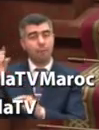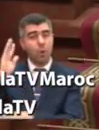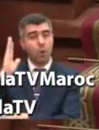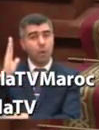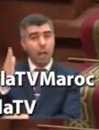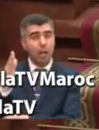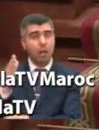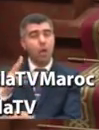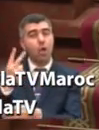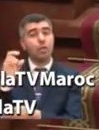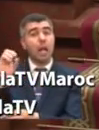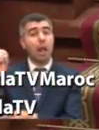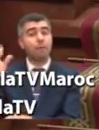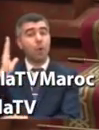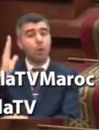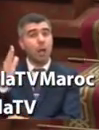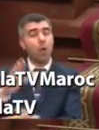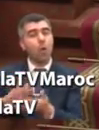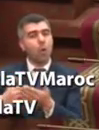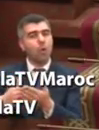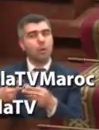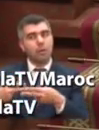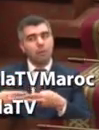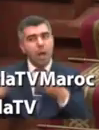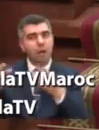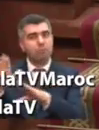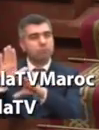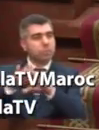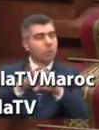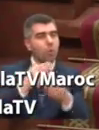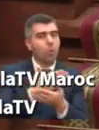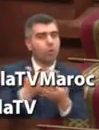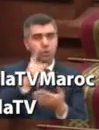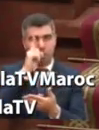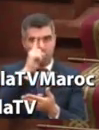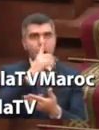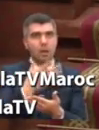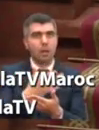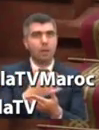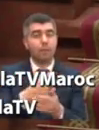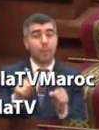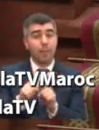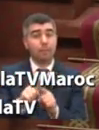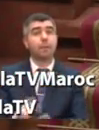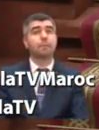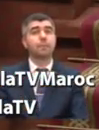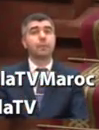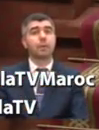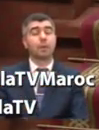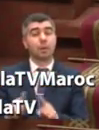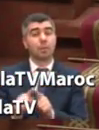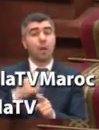كتار كلها ان شاء الله. غادي نديروا حملات تحسيسيه وغادي نوقفوا على هذا الشيء باش يزيد الامان، ولكن النيه انه هذا